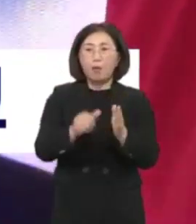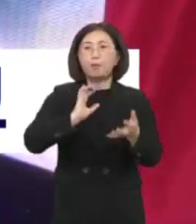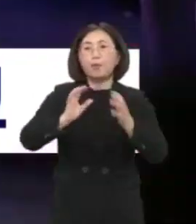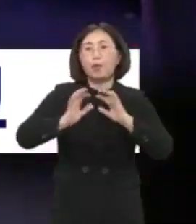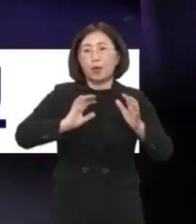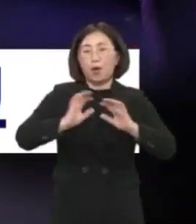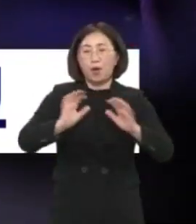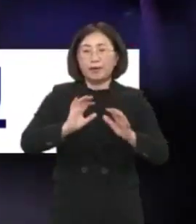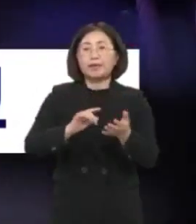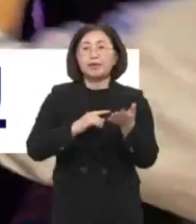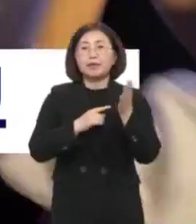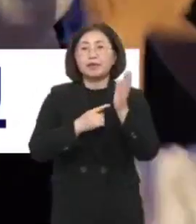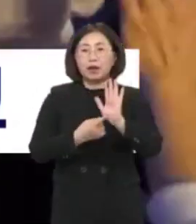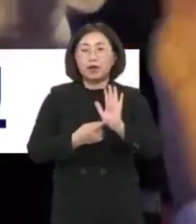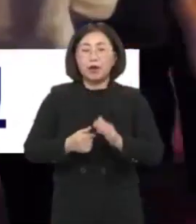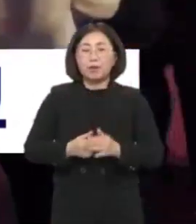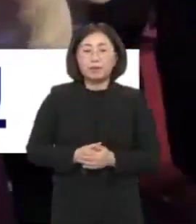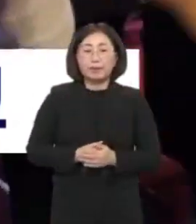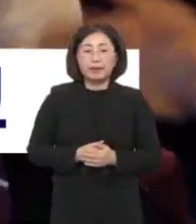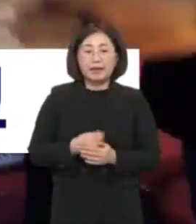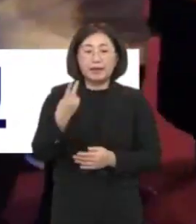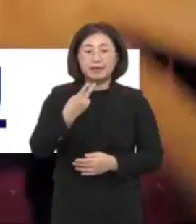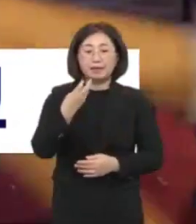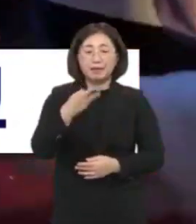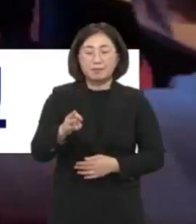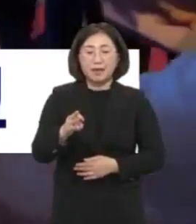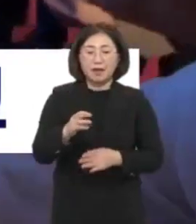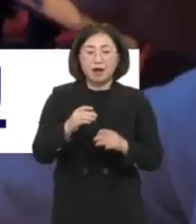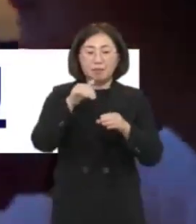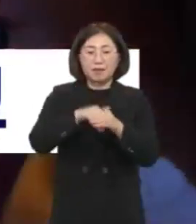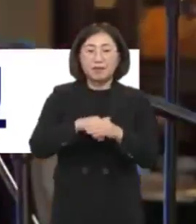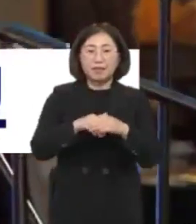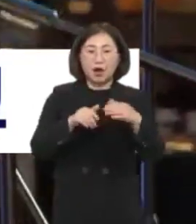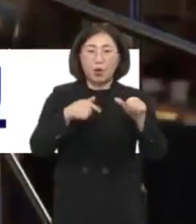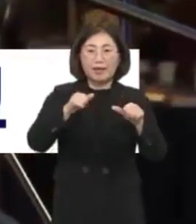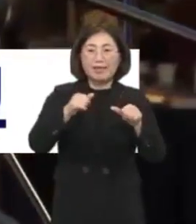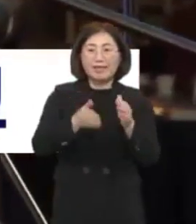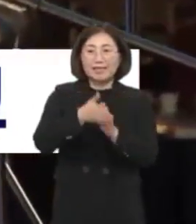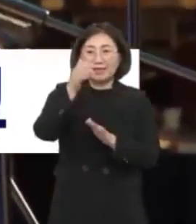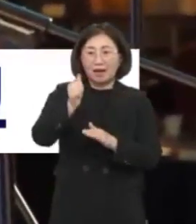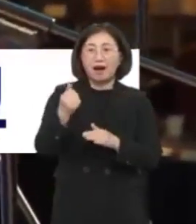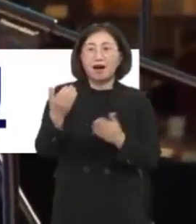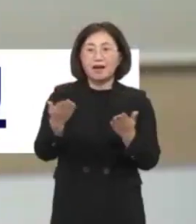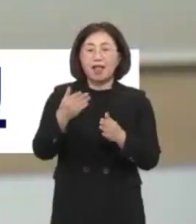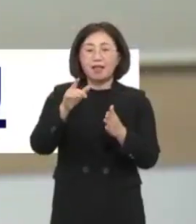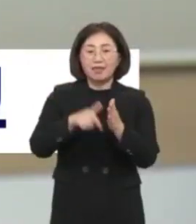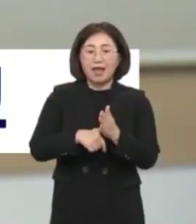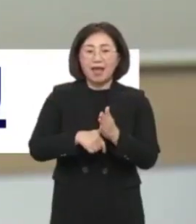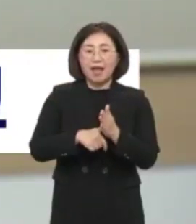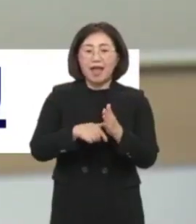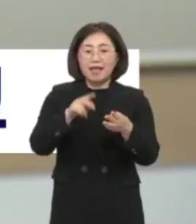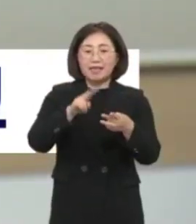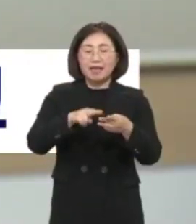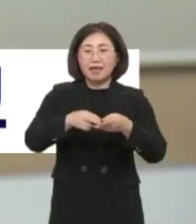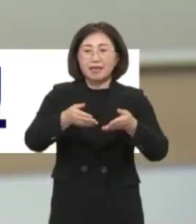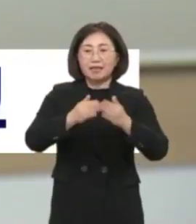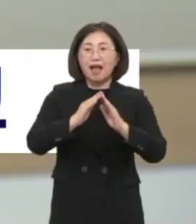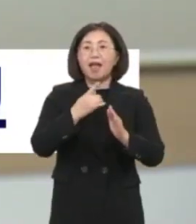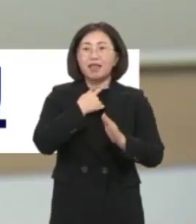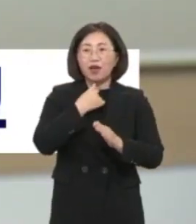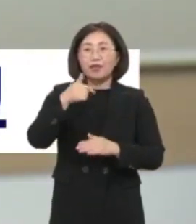포럼을 열 계획입니다. 이 자리에선 2013년 민선 5기 시장 재임 당시 사회적 자본 지원센터를 만든